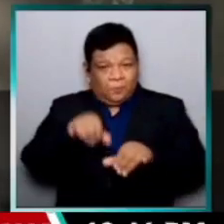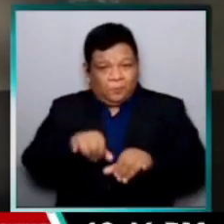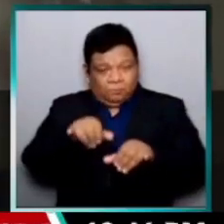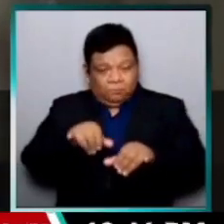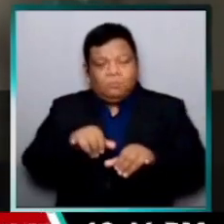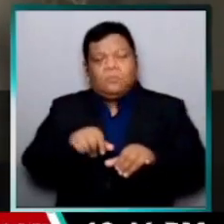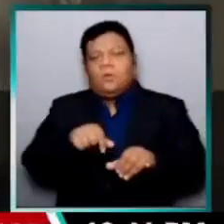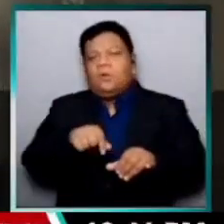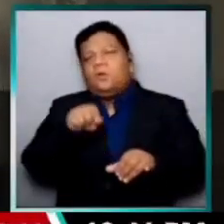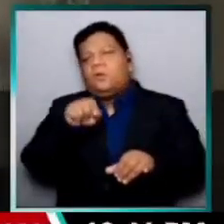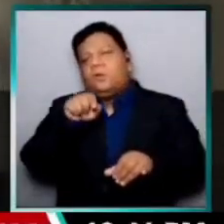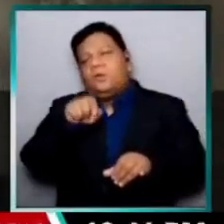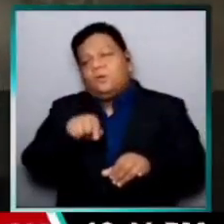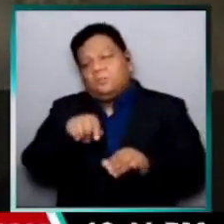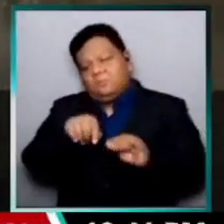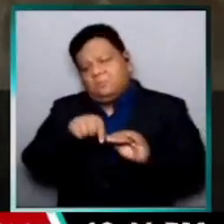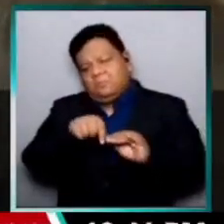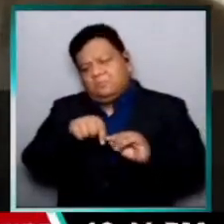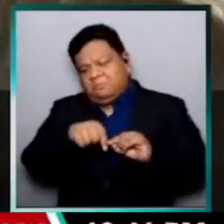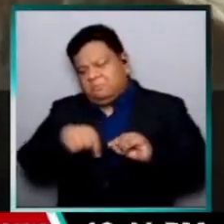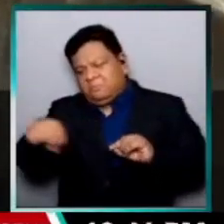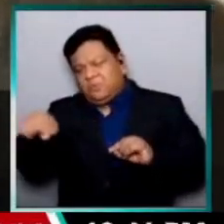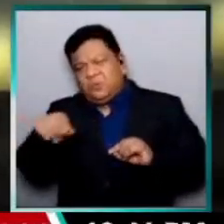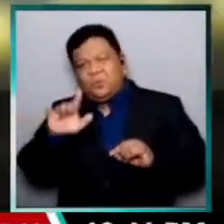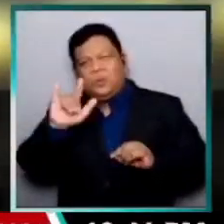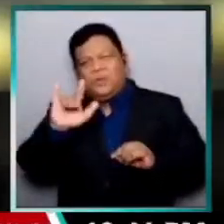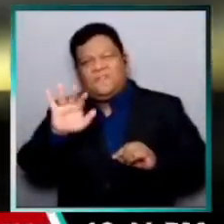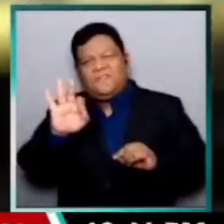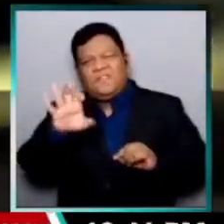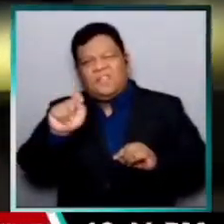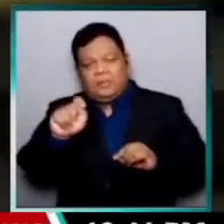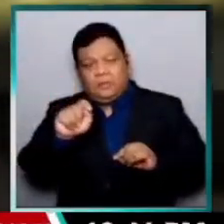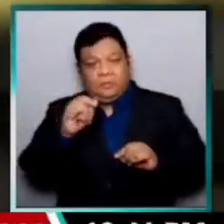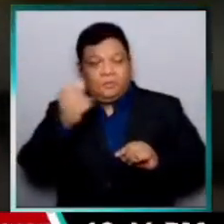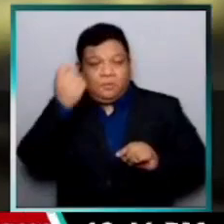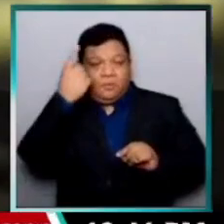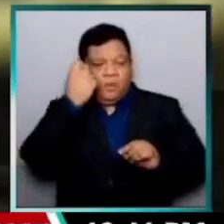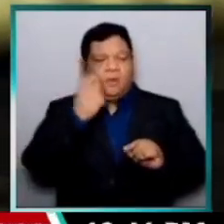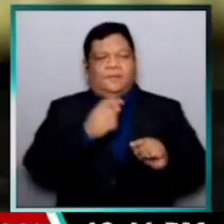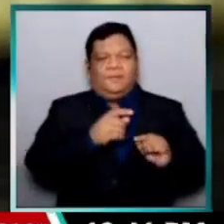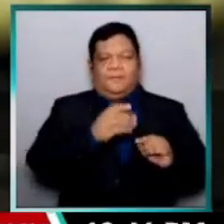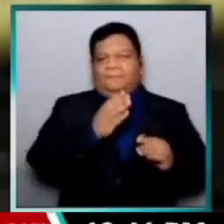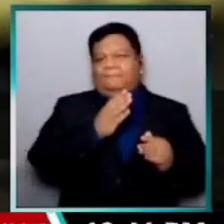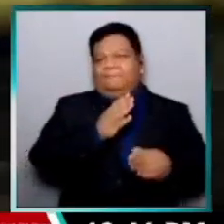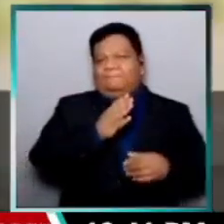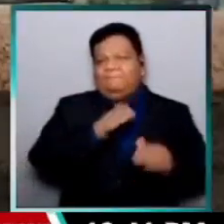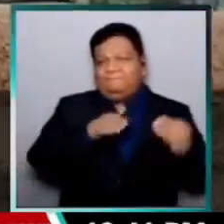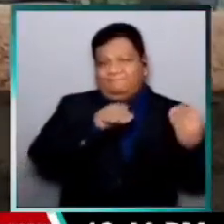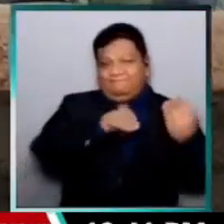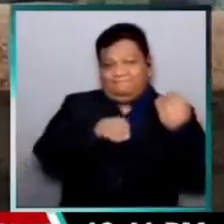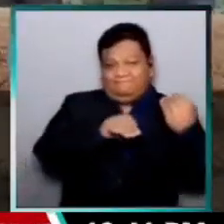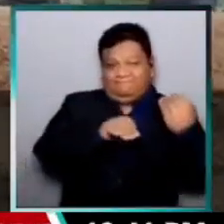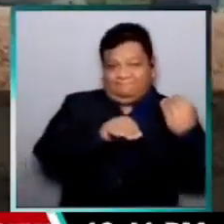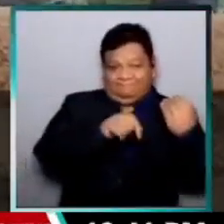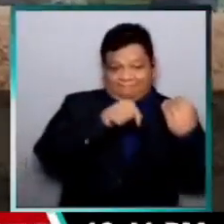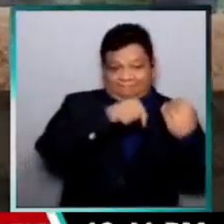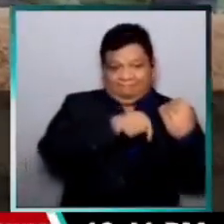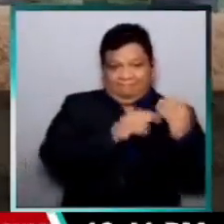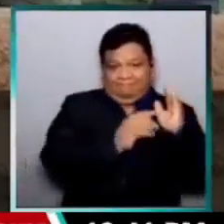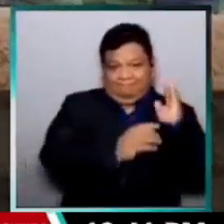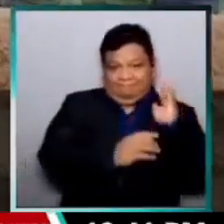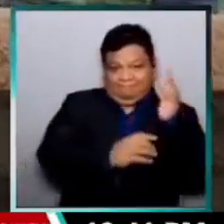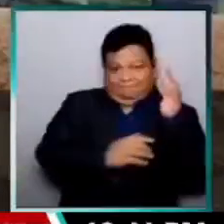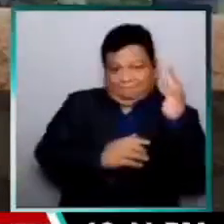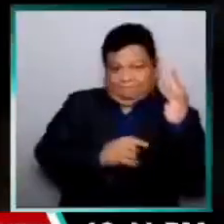talampakan lang ang layo ng Center Island na tinutulugan ng biktima at kanyang pamilya. Mula sa board pile kung saan sila kumukuha